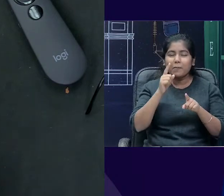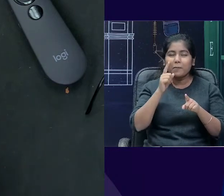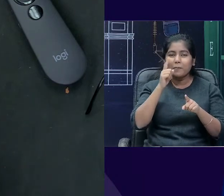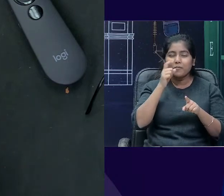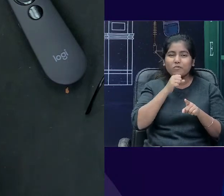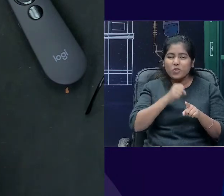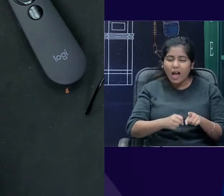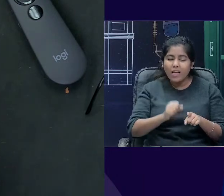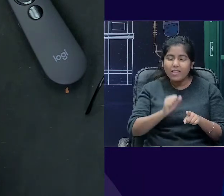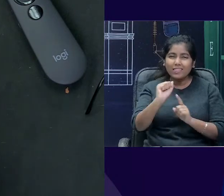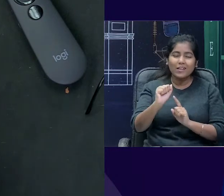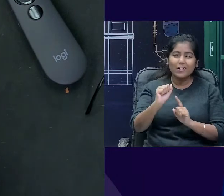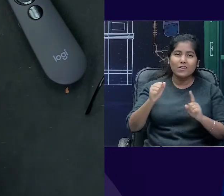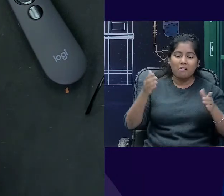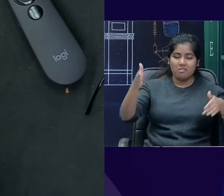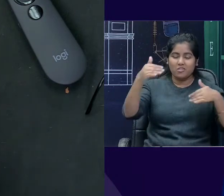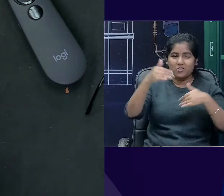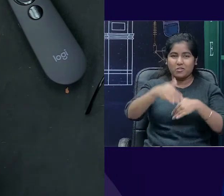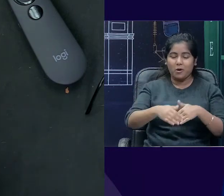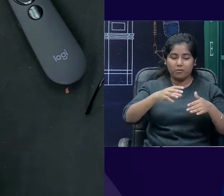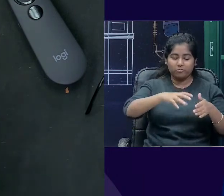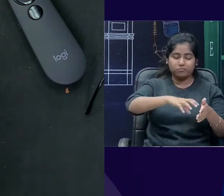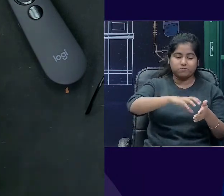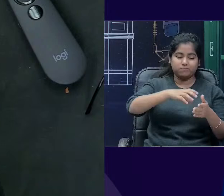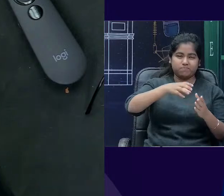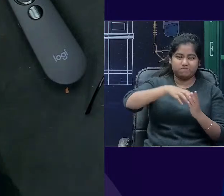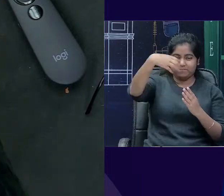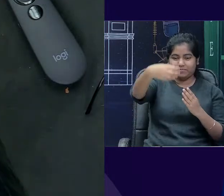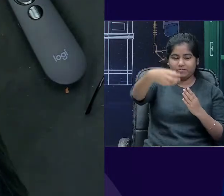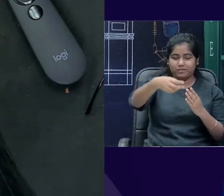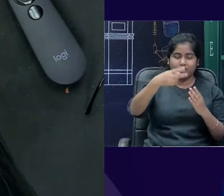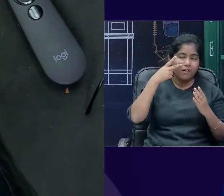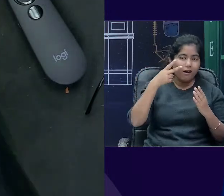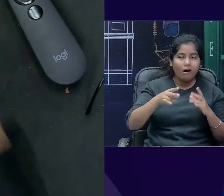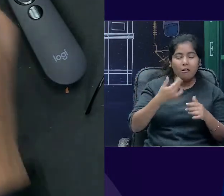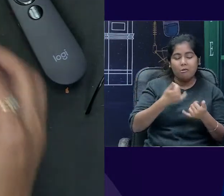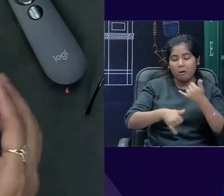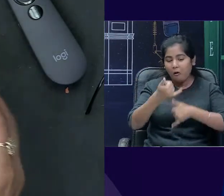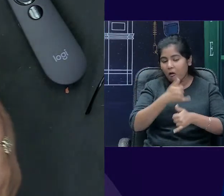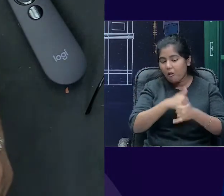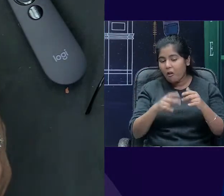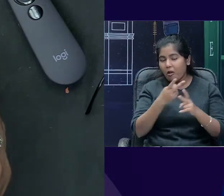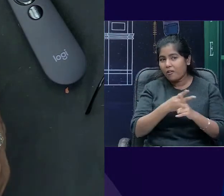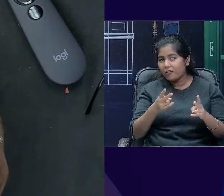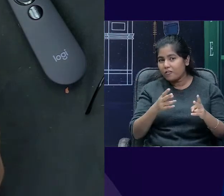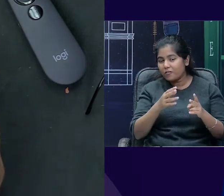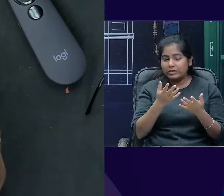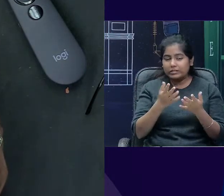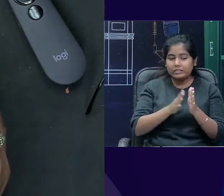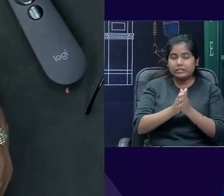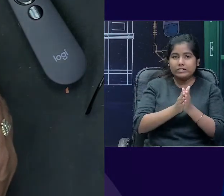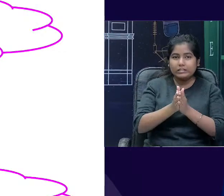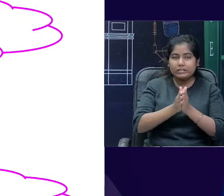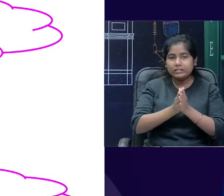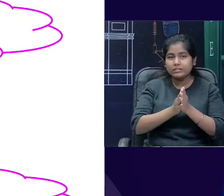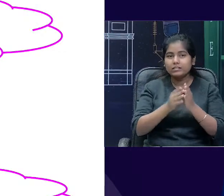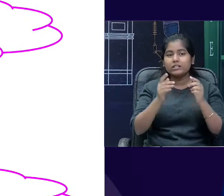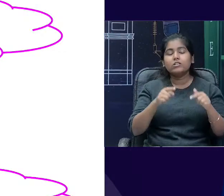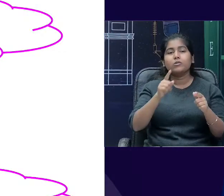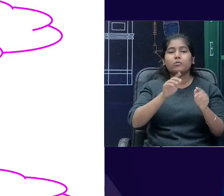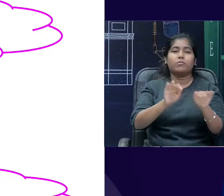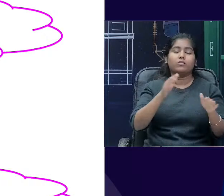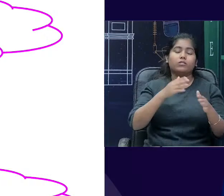उनका संदूक, उनमें खिलौने निकलेंगे, उनमें क्या खजाने निकलेंगे, तो they enjoy these things and can